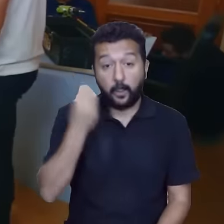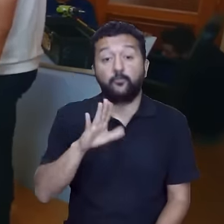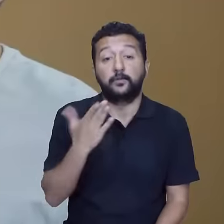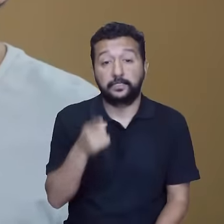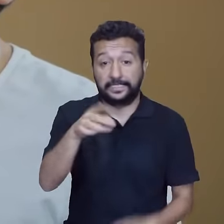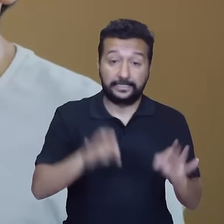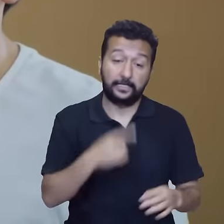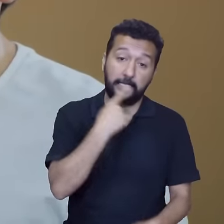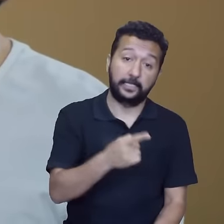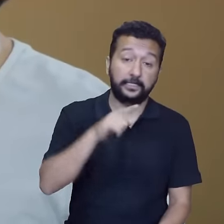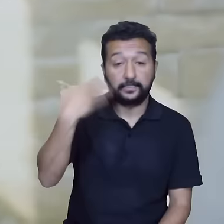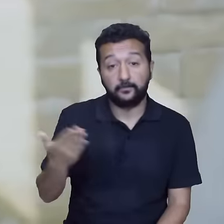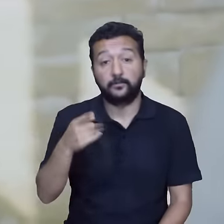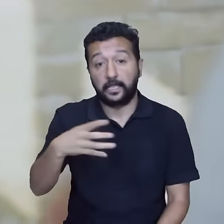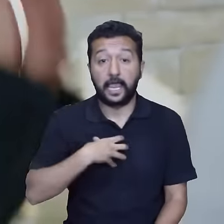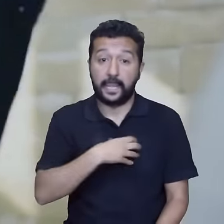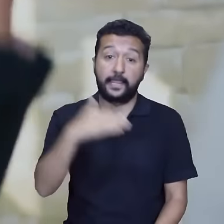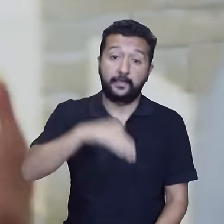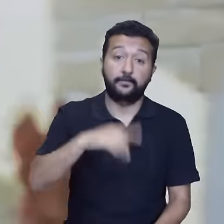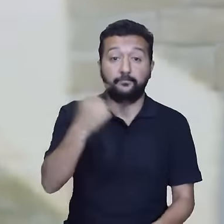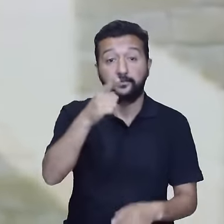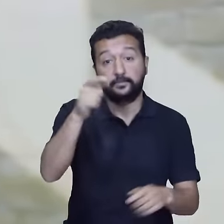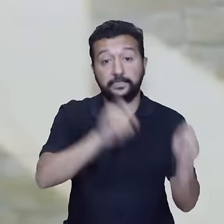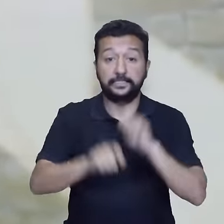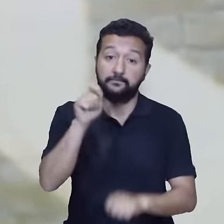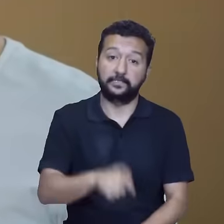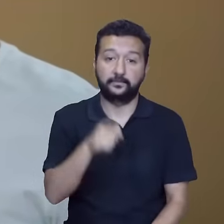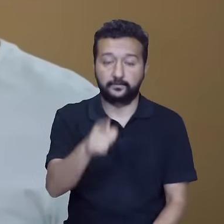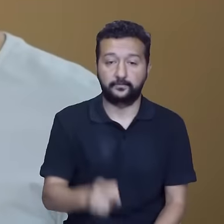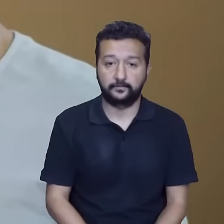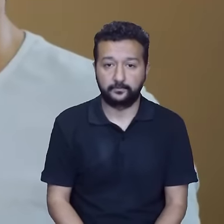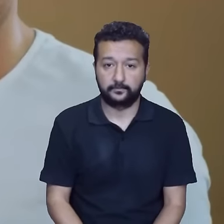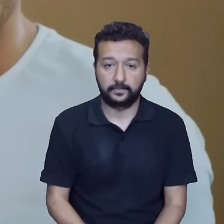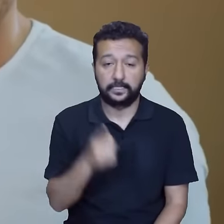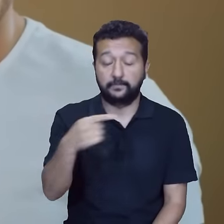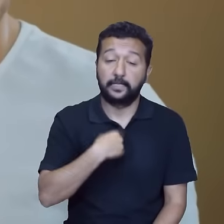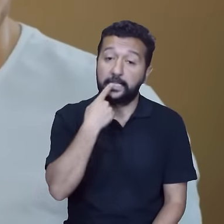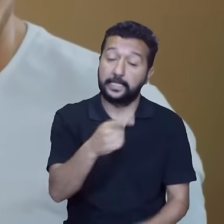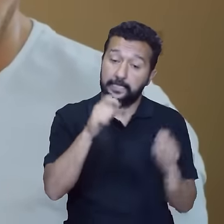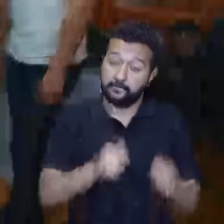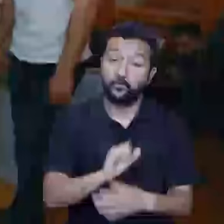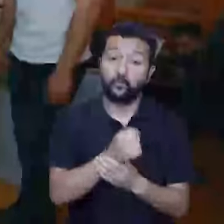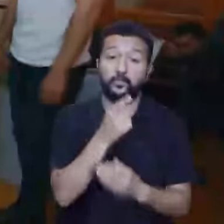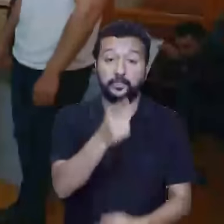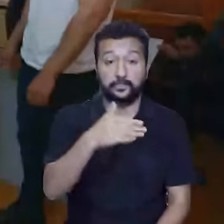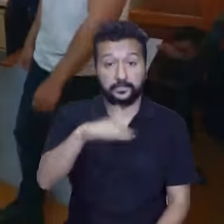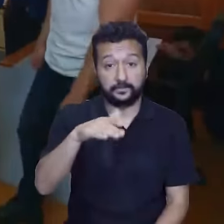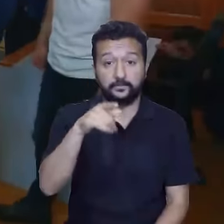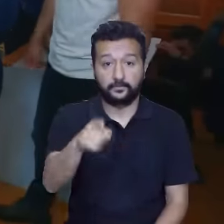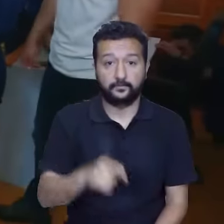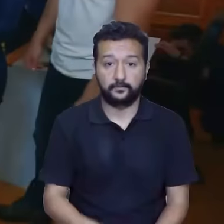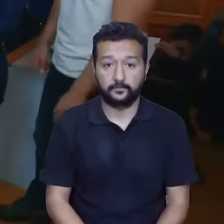belli olmuyor. Şimdi böyle dersin, maazallah annen gelince burada böyle duvar ördürmeye kalkarsın. Siz benim dediğim gibi yapın usta. Çek çek.